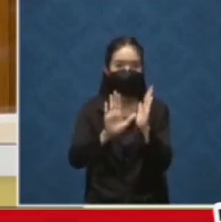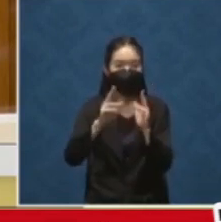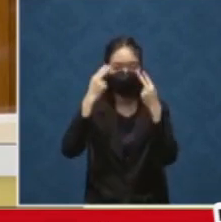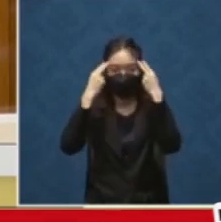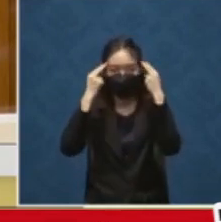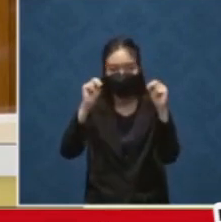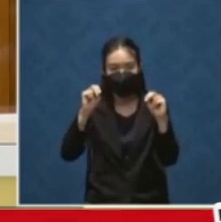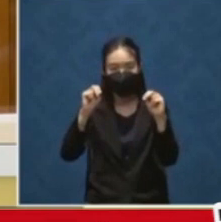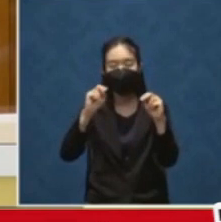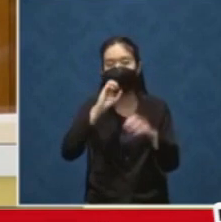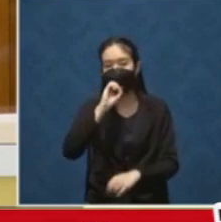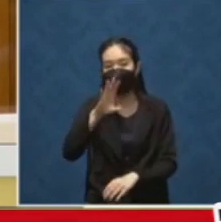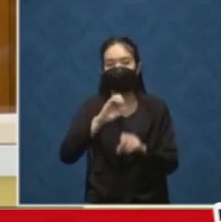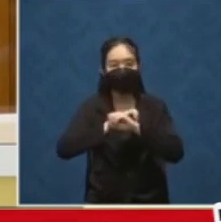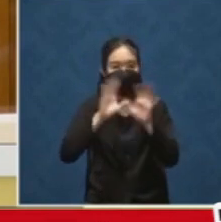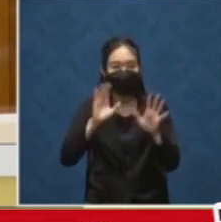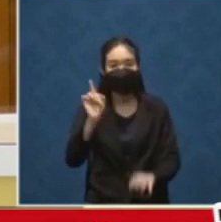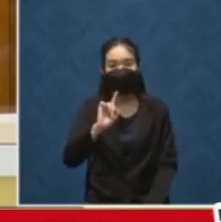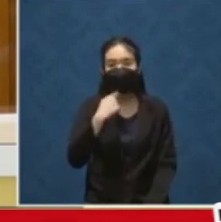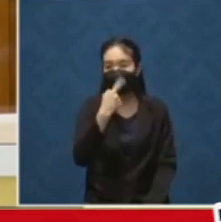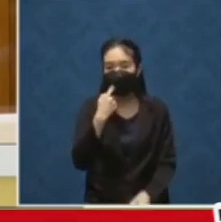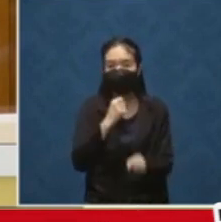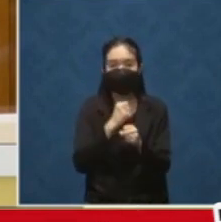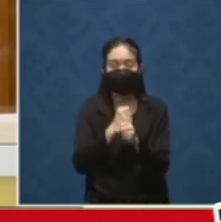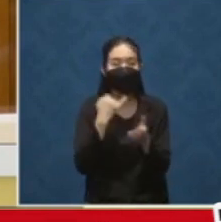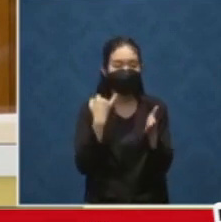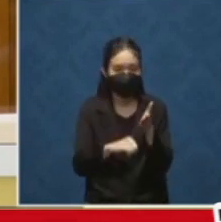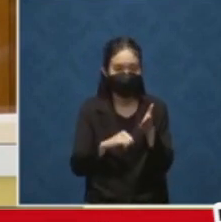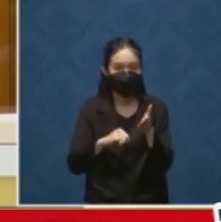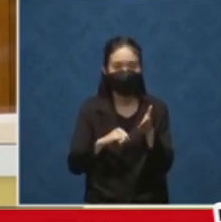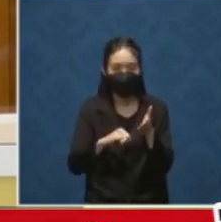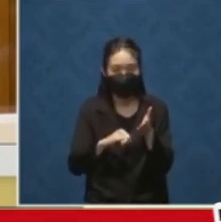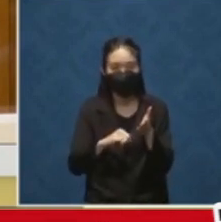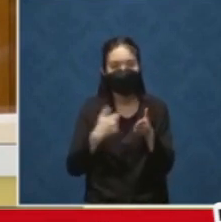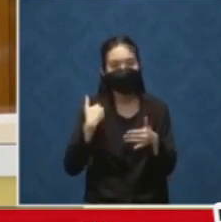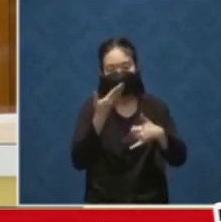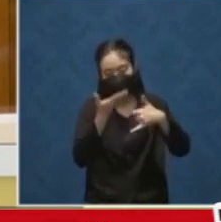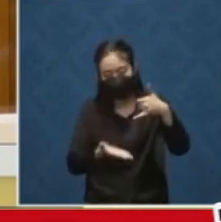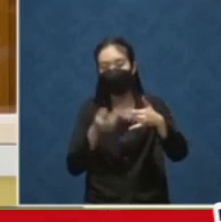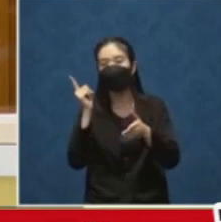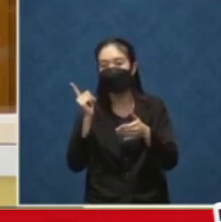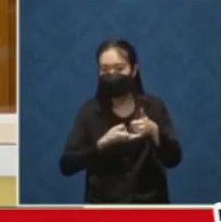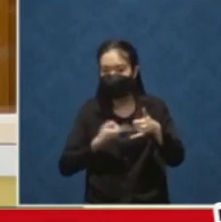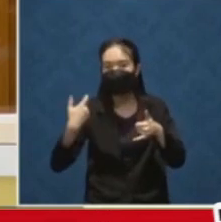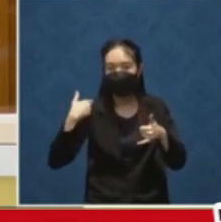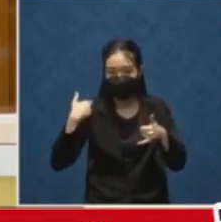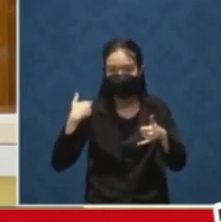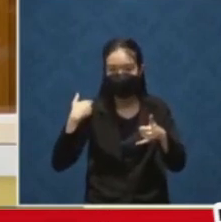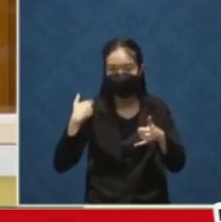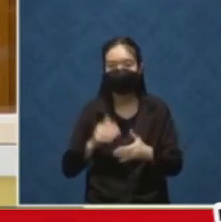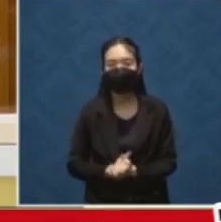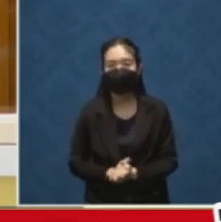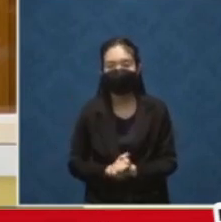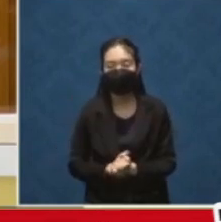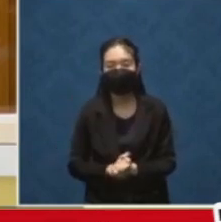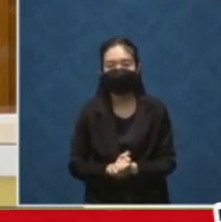ั้นประจากเพรีนว่าตรนตัมาับายของเทกทุตรีนั้นค่อนทุ Aj พรธิทำผิดนั้นก็ตองถกลงโทษ